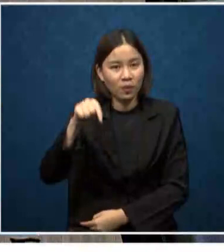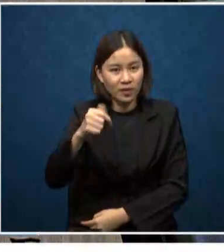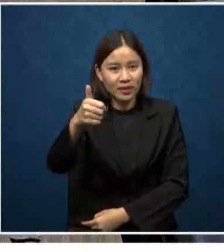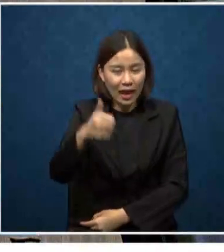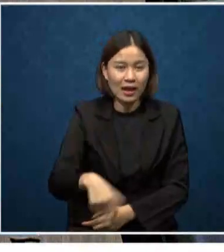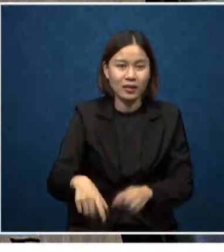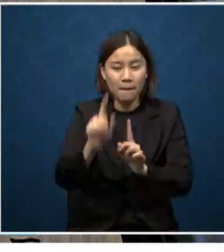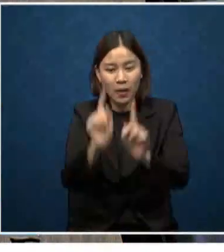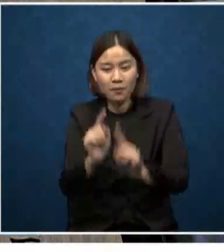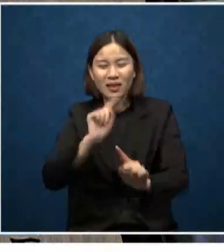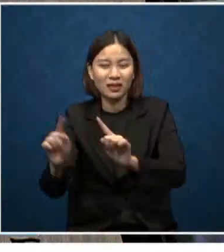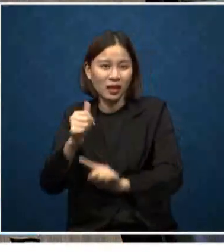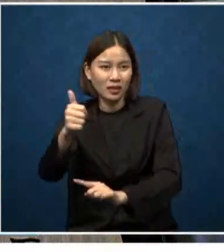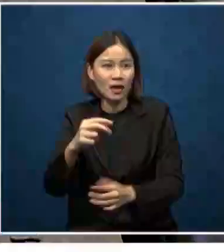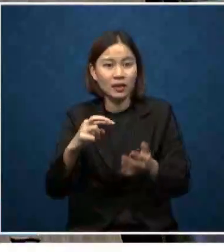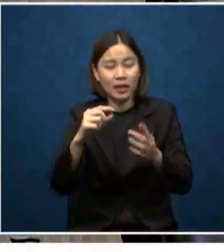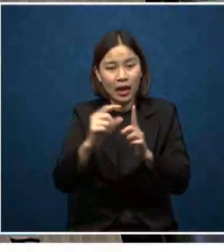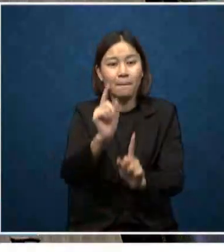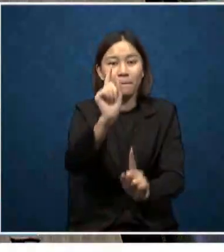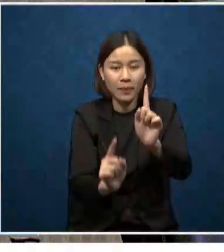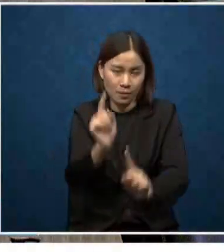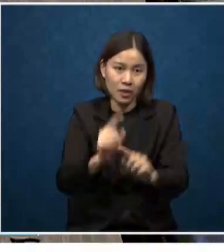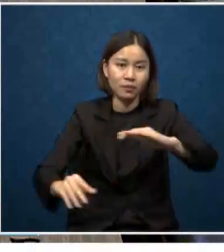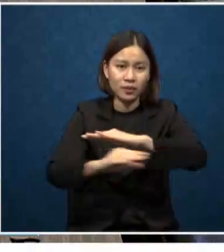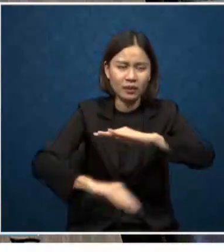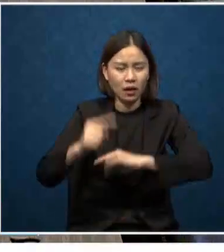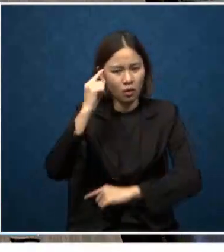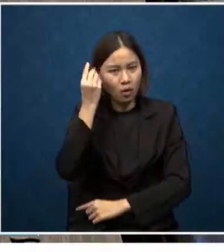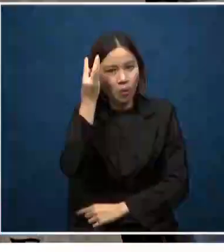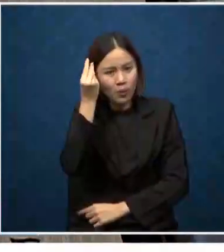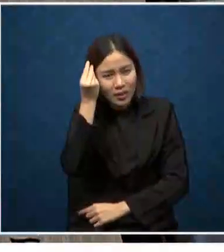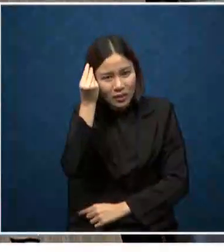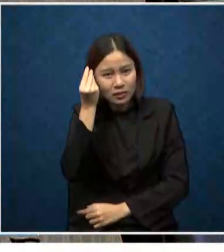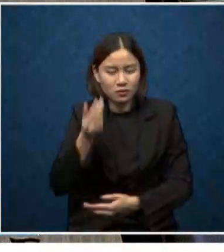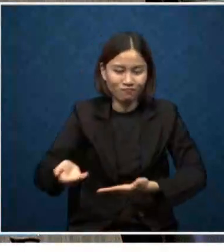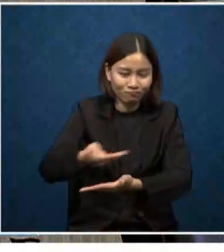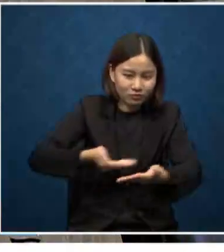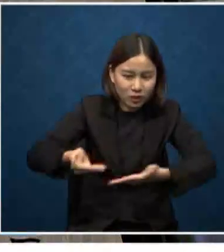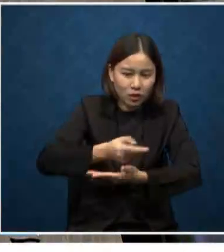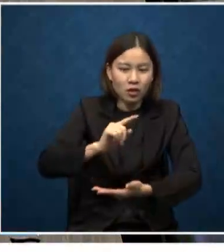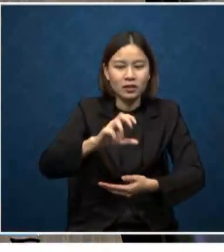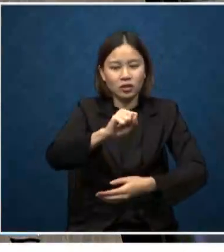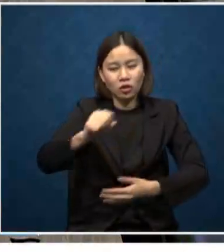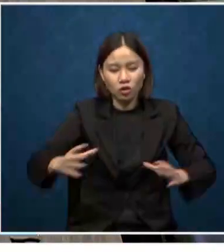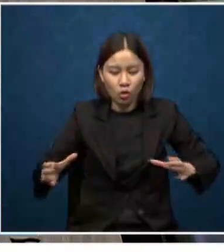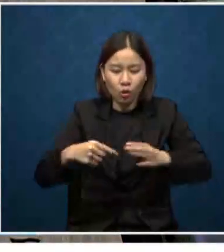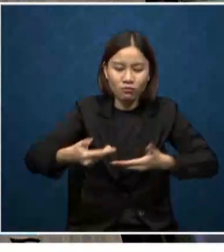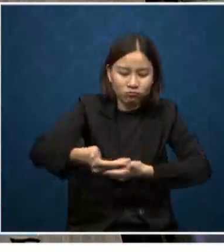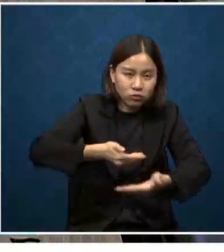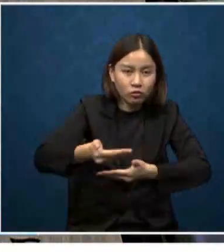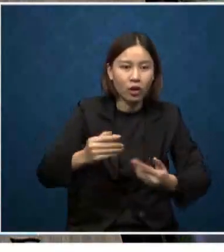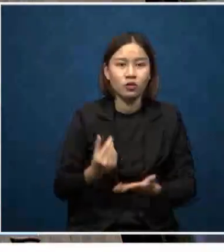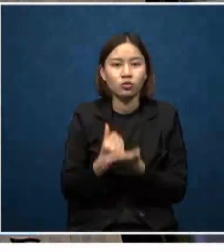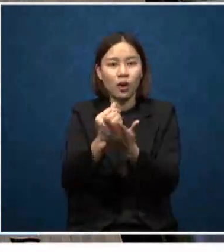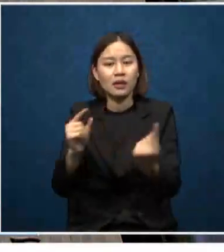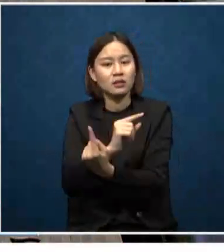กรองผมเน้นคำว่าคัดกรองท่านเอาไปคิดท่านไประดมสติปัญญาของสรสเพื่อที่จะทำให้สังคม